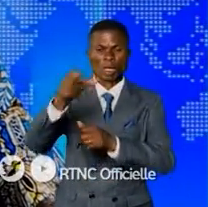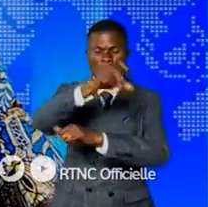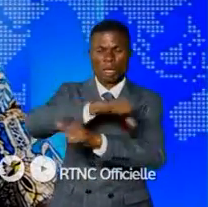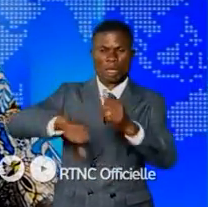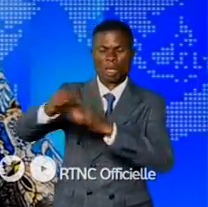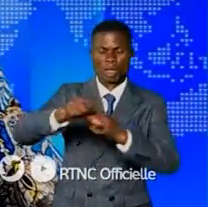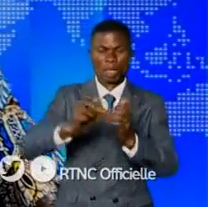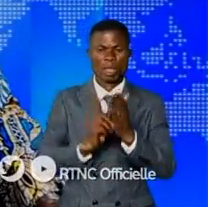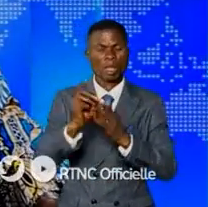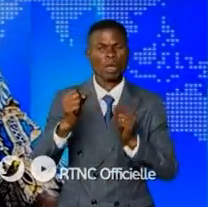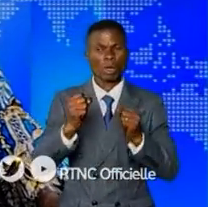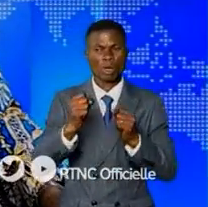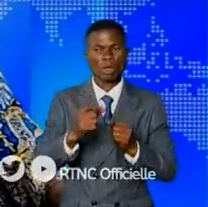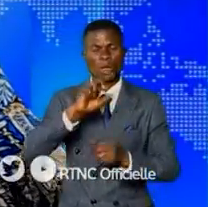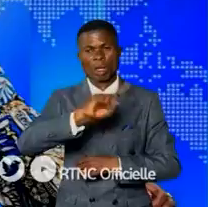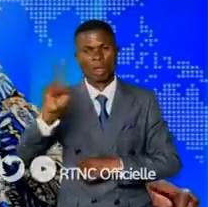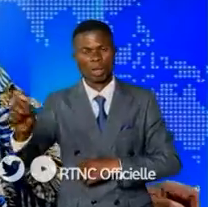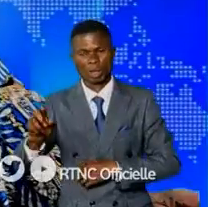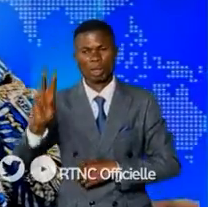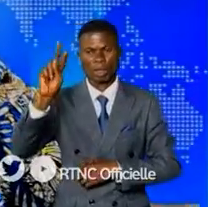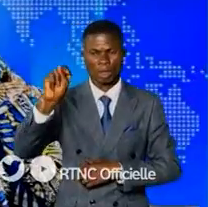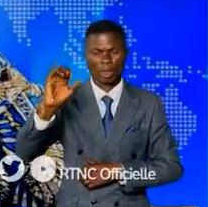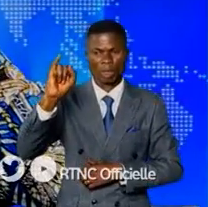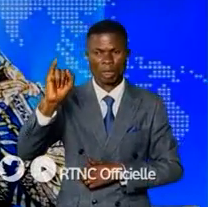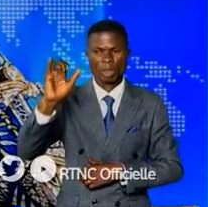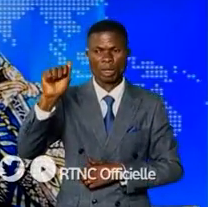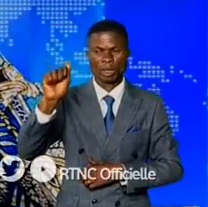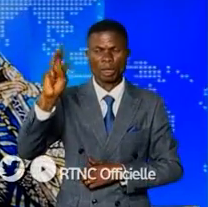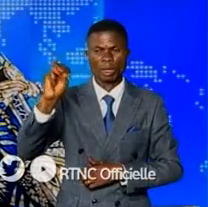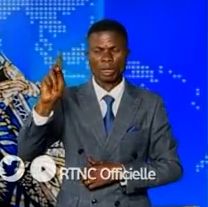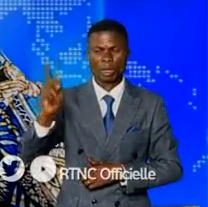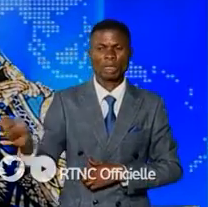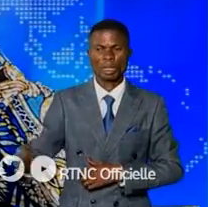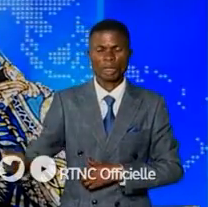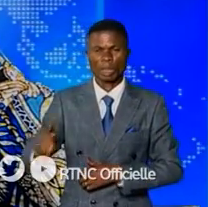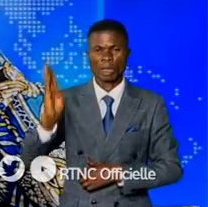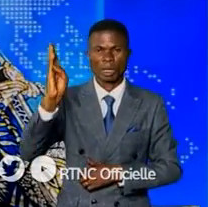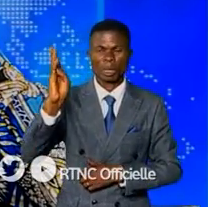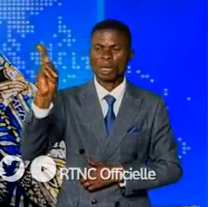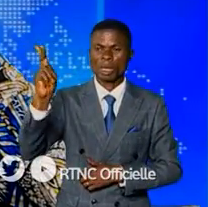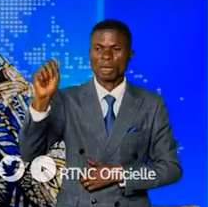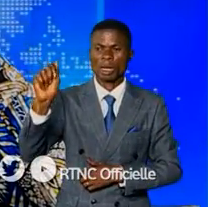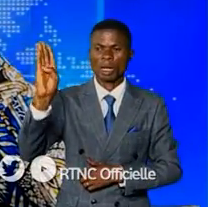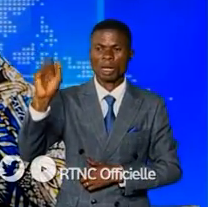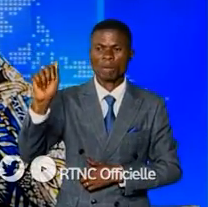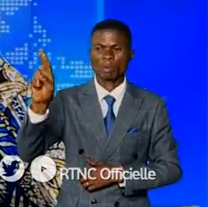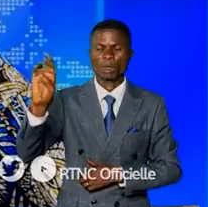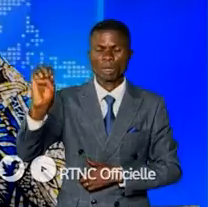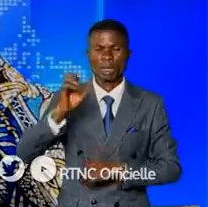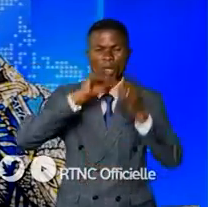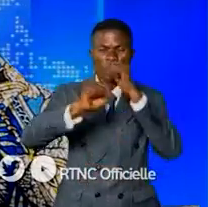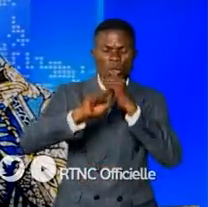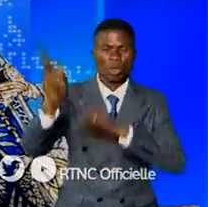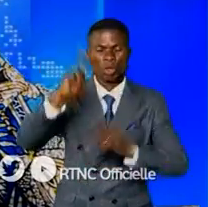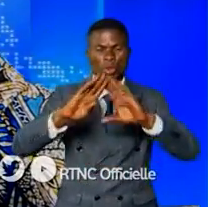du développement durable est allé à Niantebe. Nous sommes là dans le territoire de Kabaré pour le suivi et la sensibilisation de la